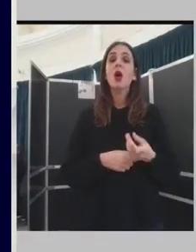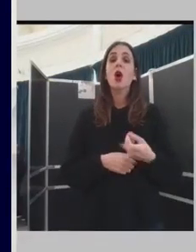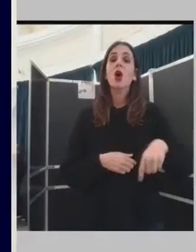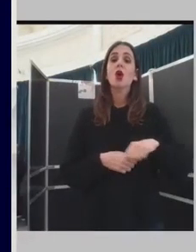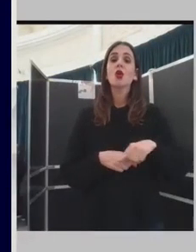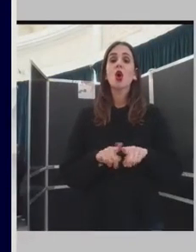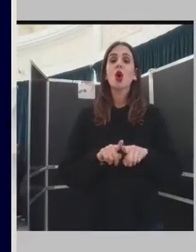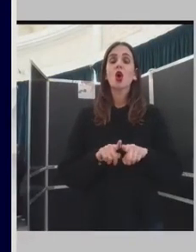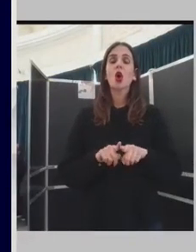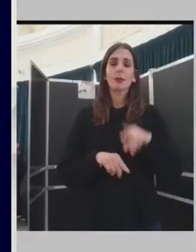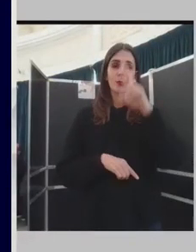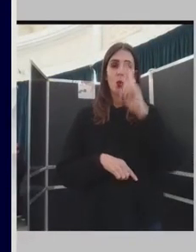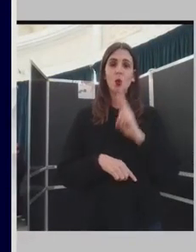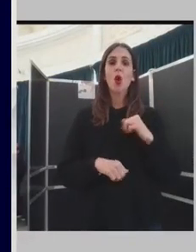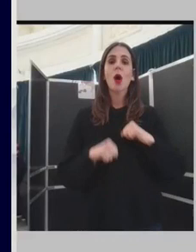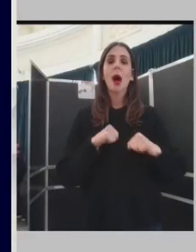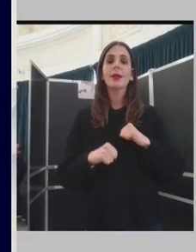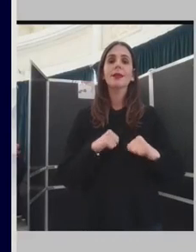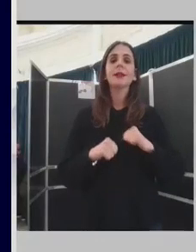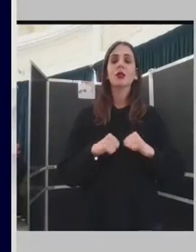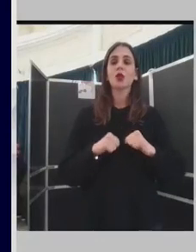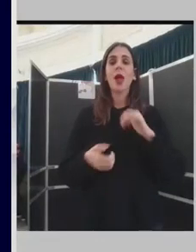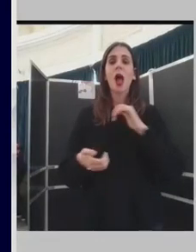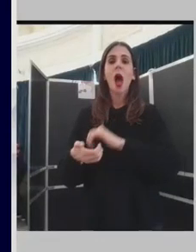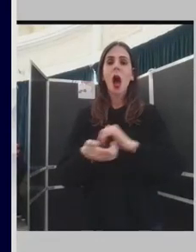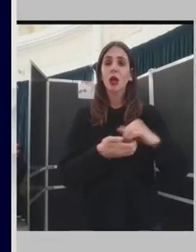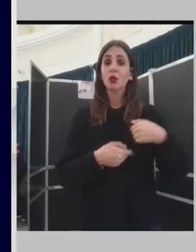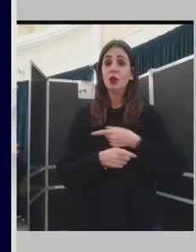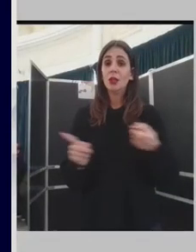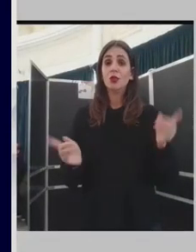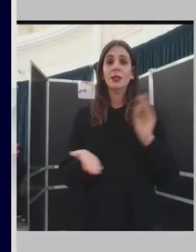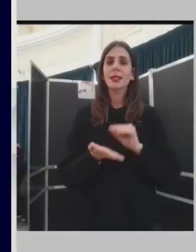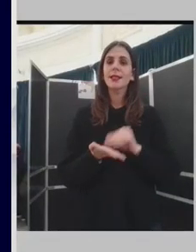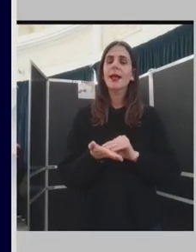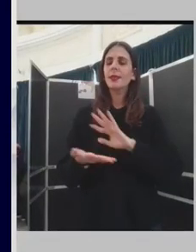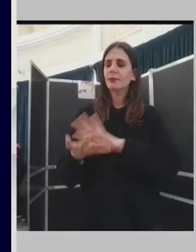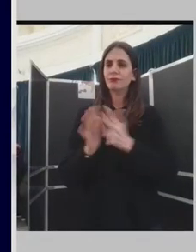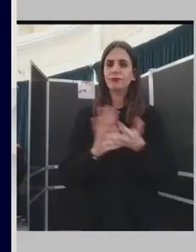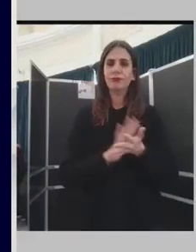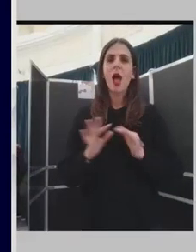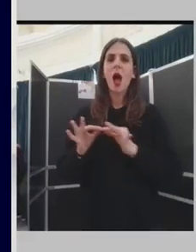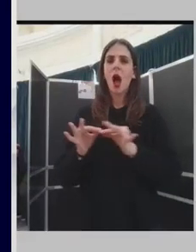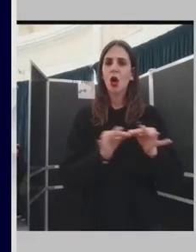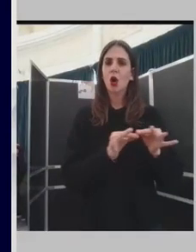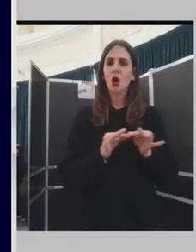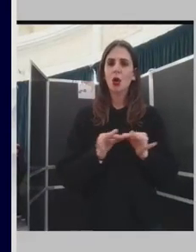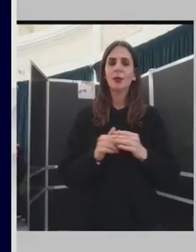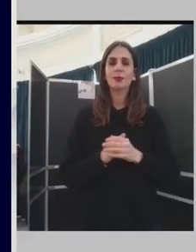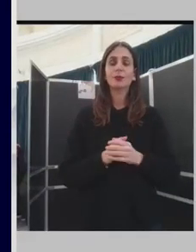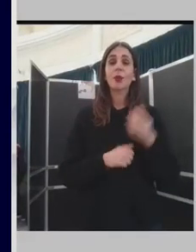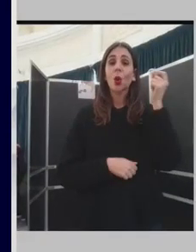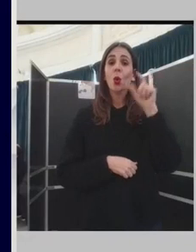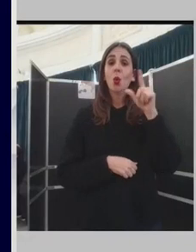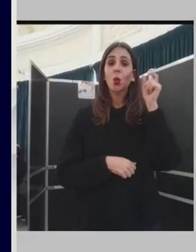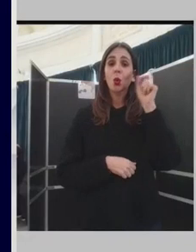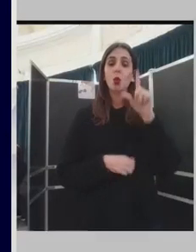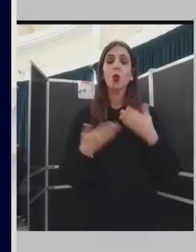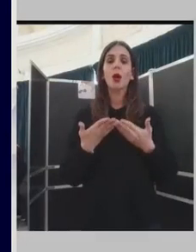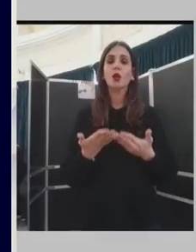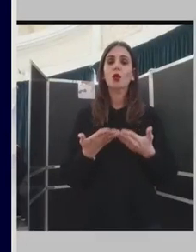abbiamo fatto con le associazioni che sono qui presenti. Ma dico una cosa in più. La cultura del soccorso